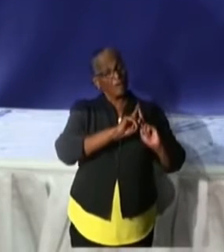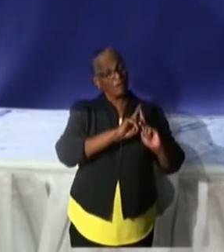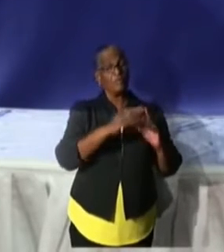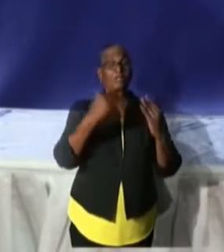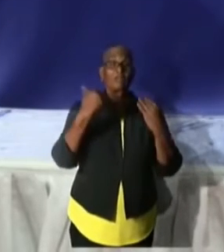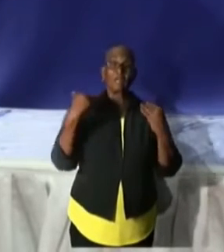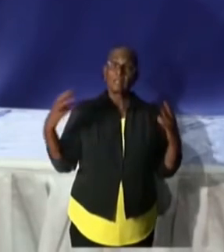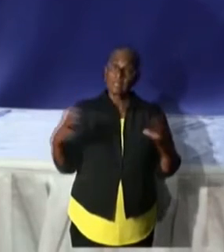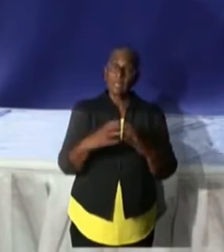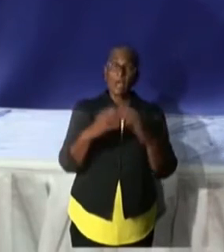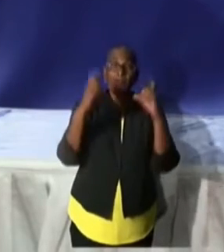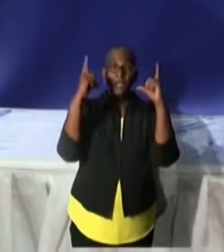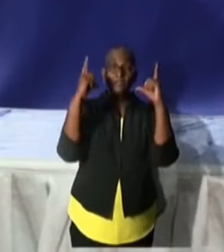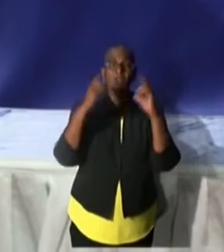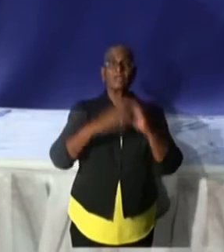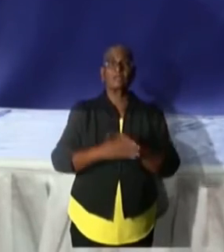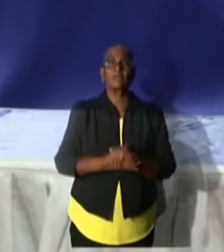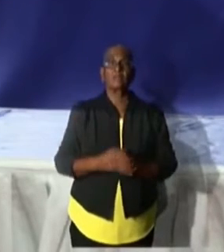de samenleving,